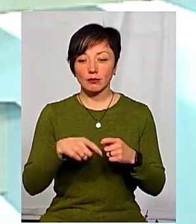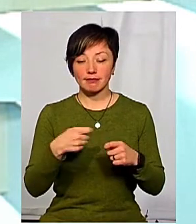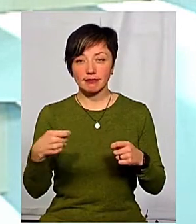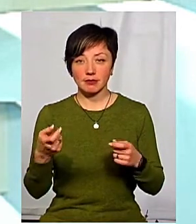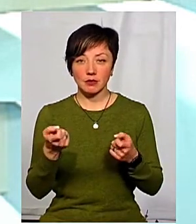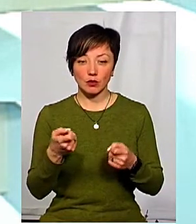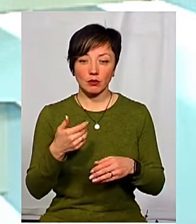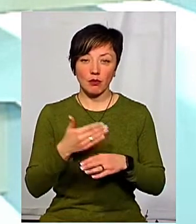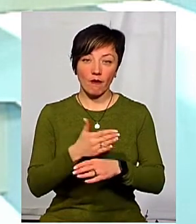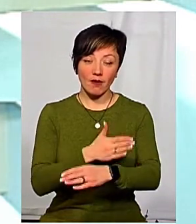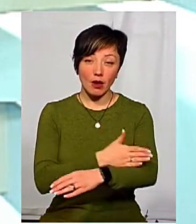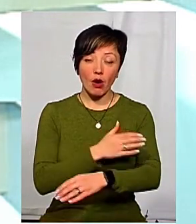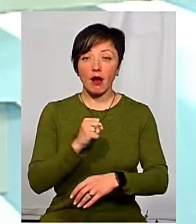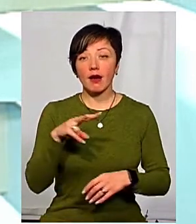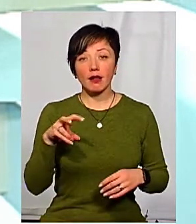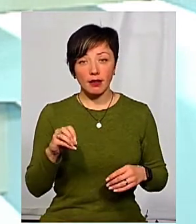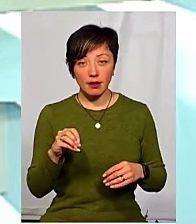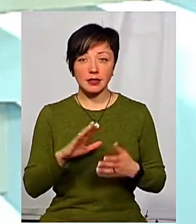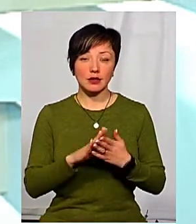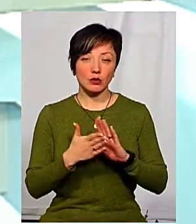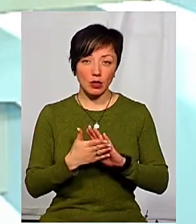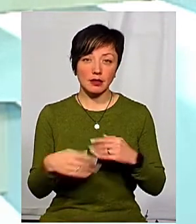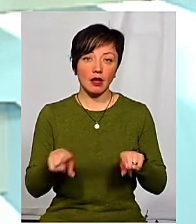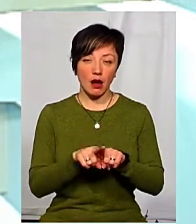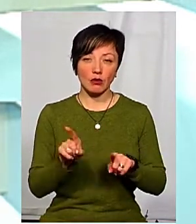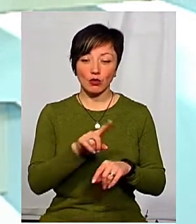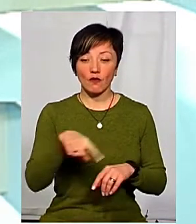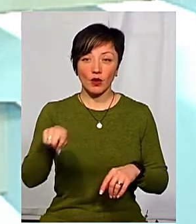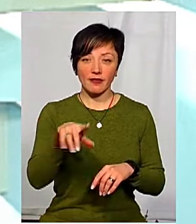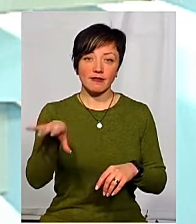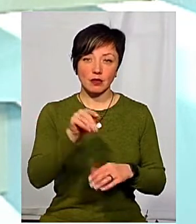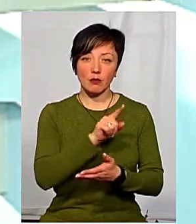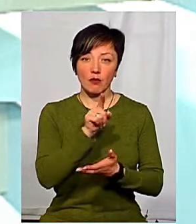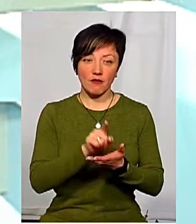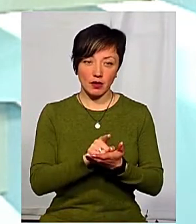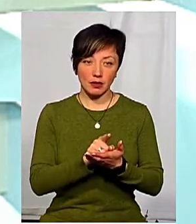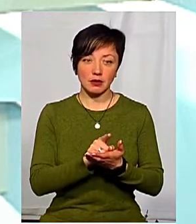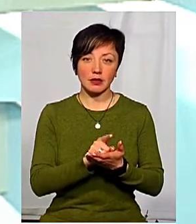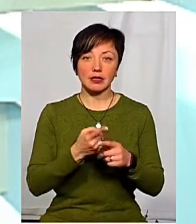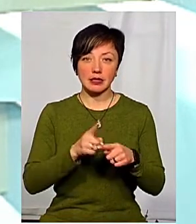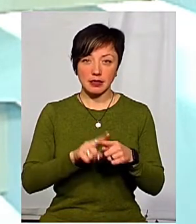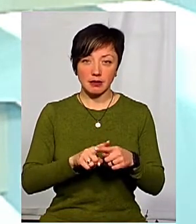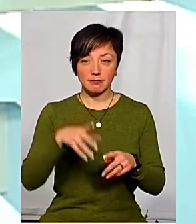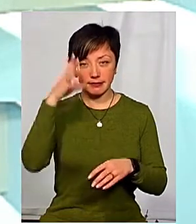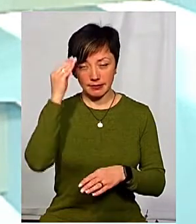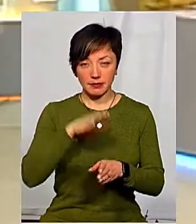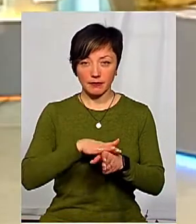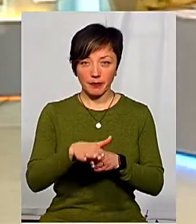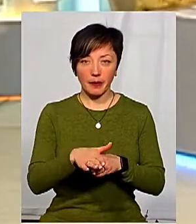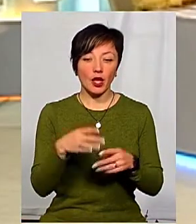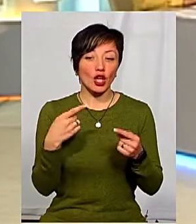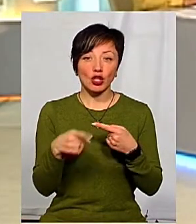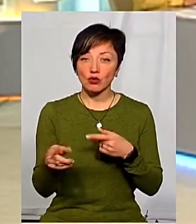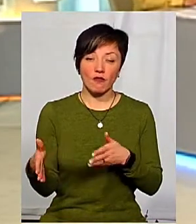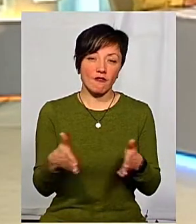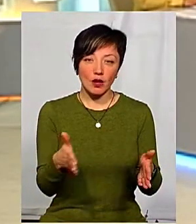трошки повільніше, але ситуація така, що вони всі повинні це робити. Це робити. У нас